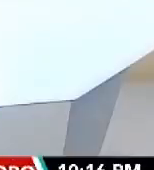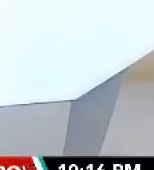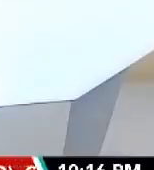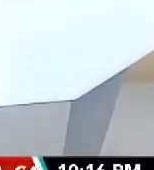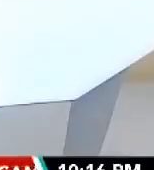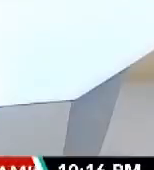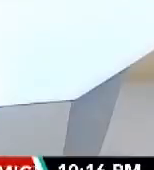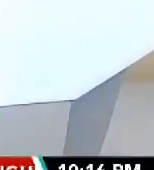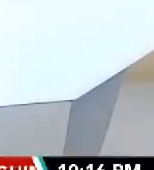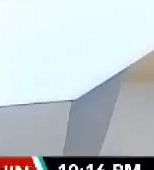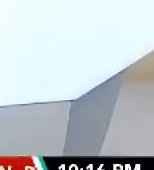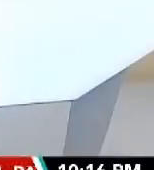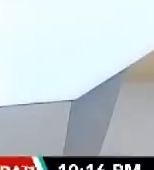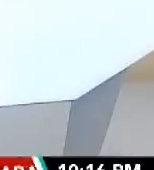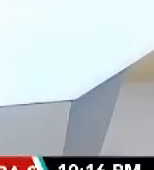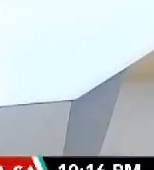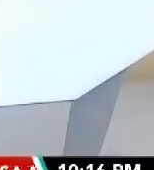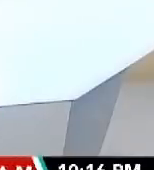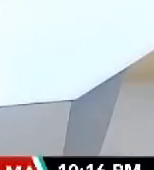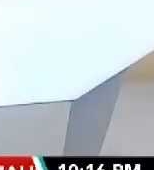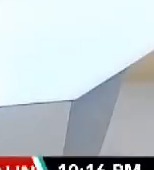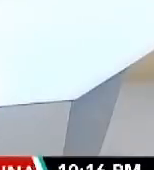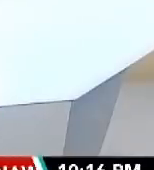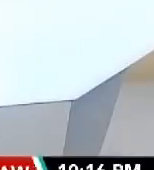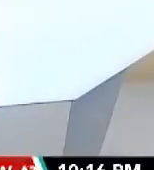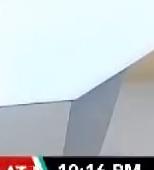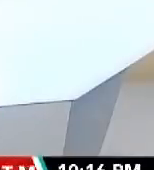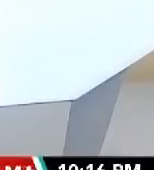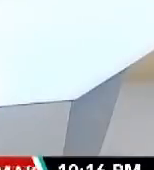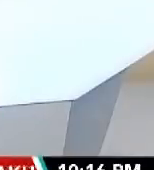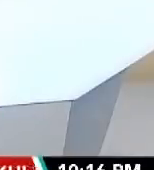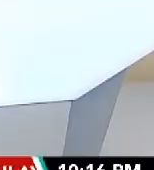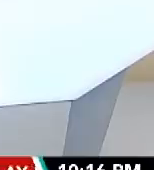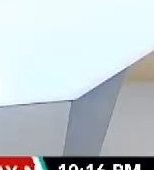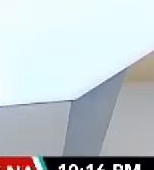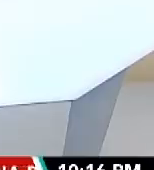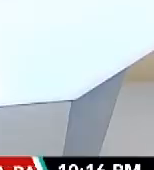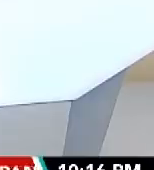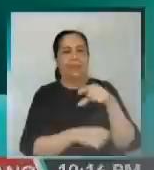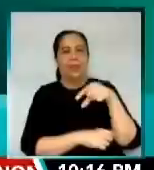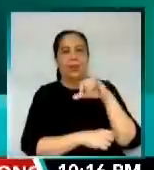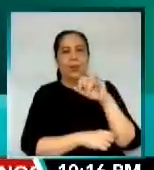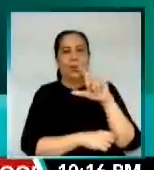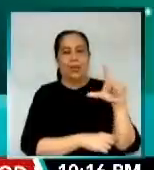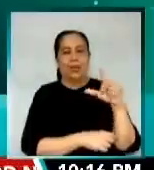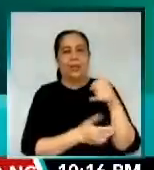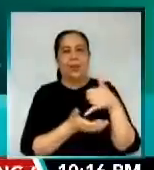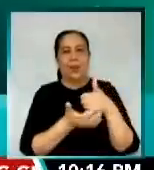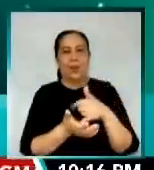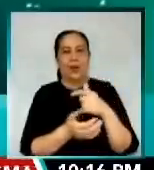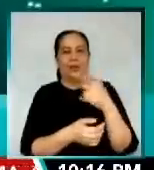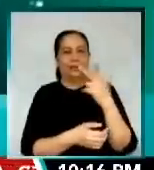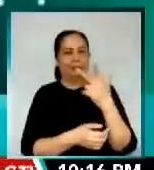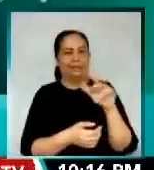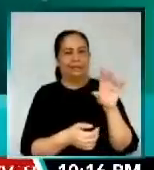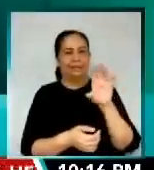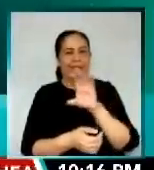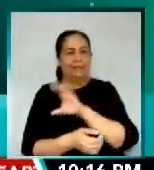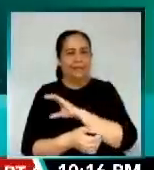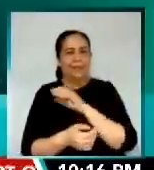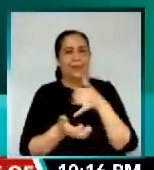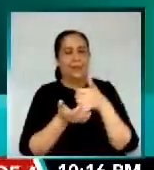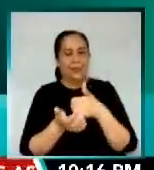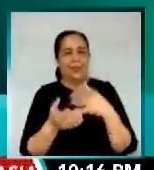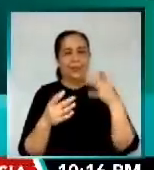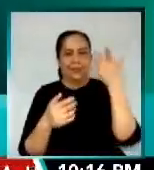Wagi ang GMA Network sa prestigyosong 18th Philippine Quill Awards. Tatlong excellence awards ang nakuha ng GMA Network sa